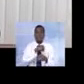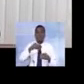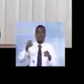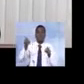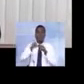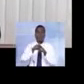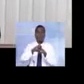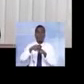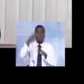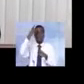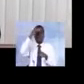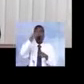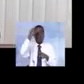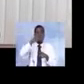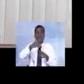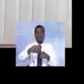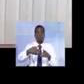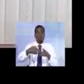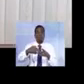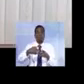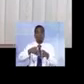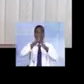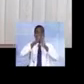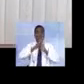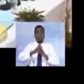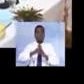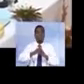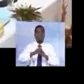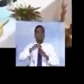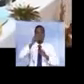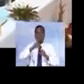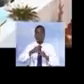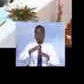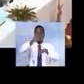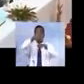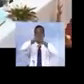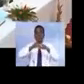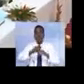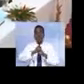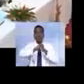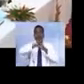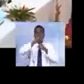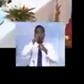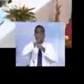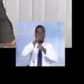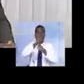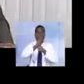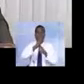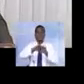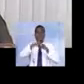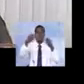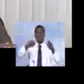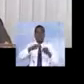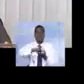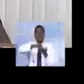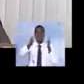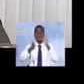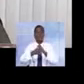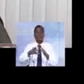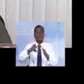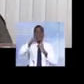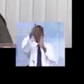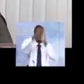notamment en ce qui concerne le recours à l'appel d'offres ouvert. Donc l'appel d'offres ouvert devient le